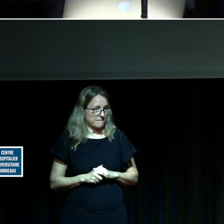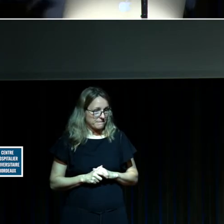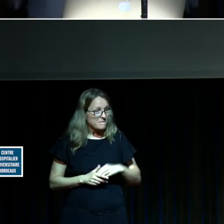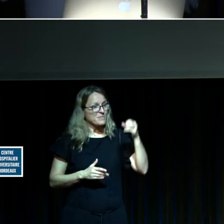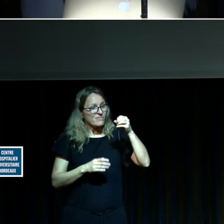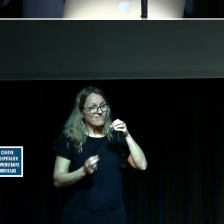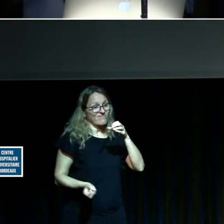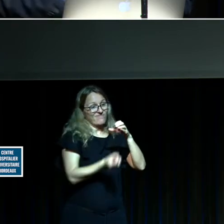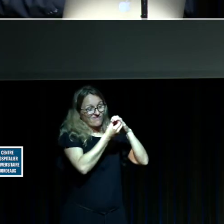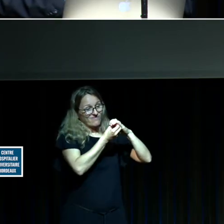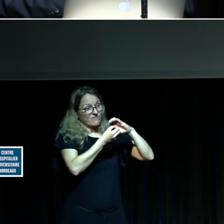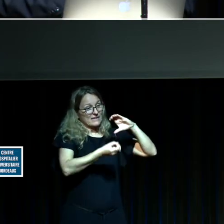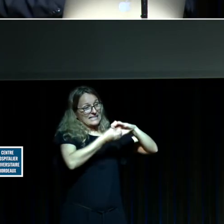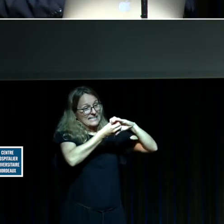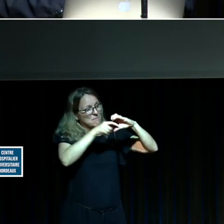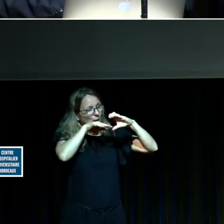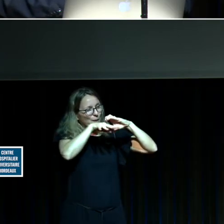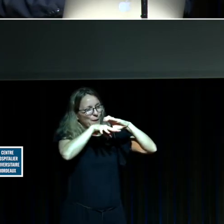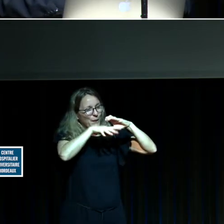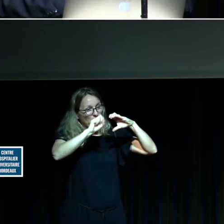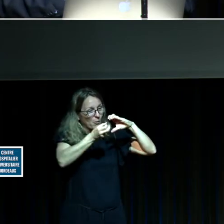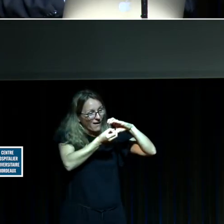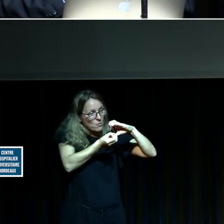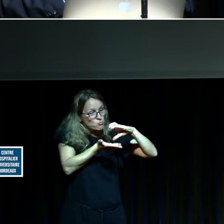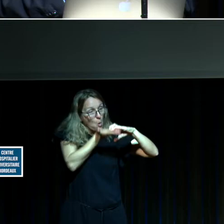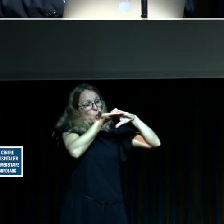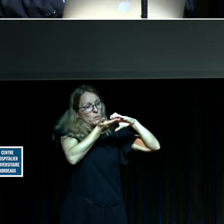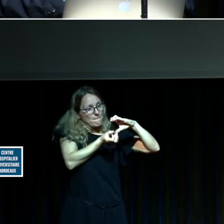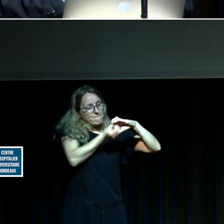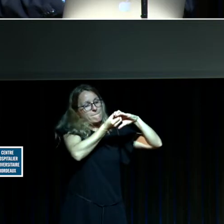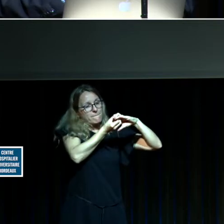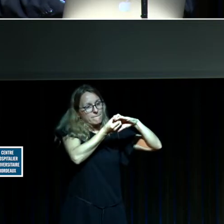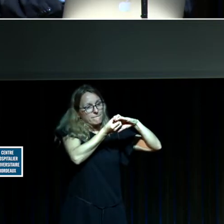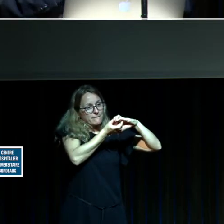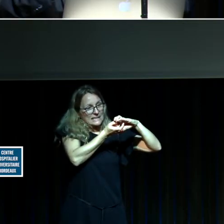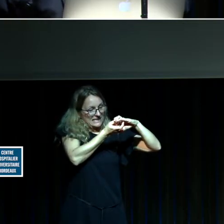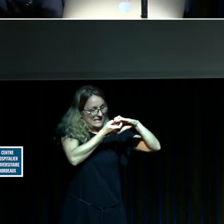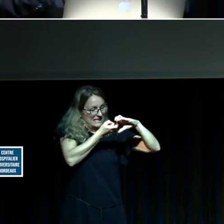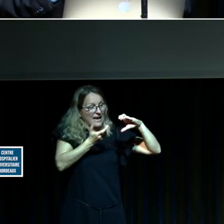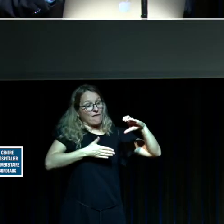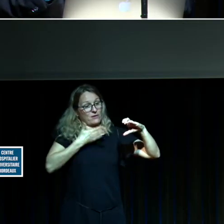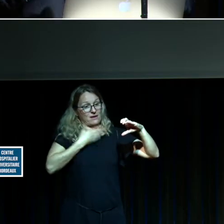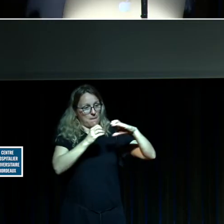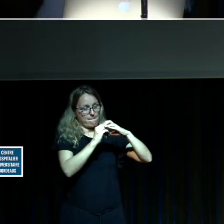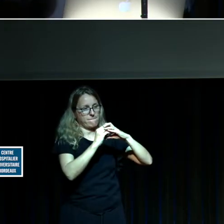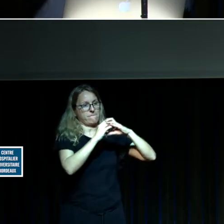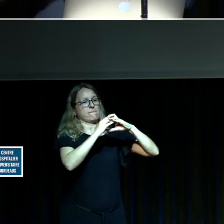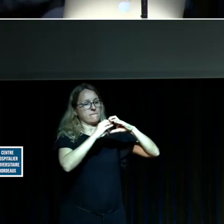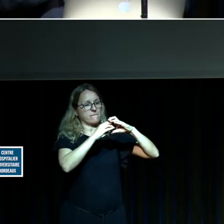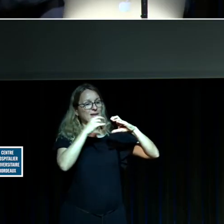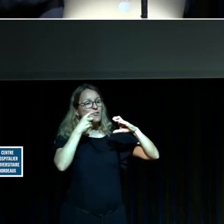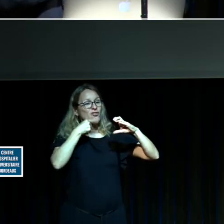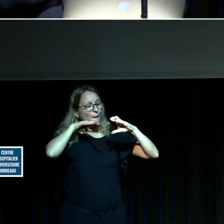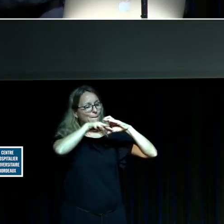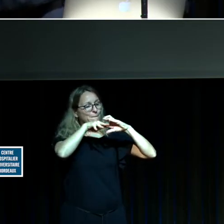déjà, ça permet de restaurer le flux sanguin à l'intérieur de l'artère. Et non seulement ça permet de réouvrir l'artère, mais contrairement à ce que